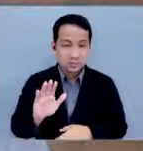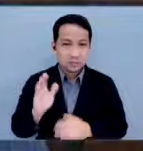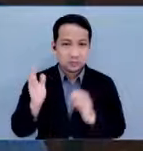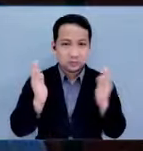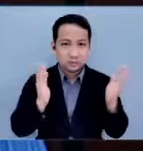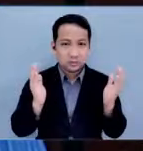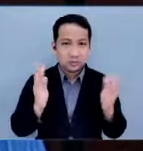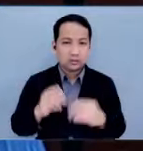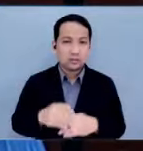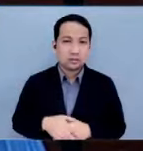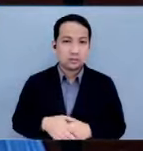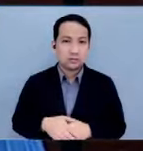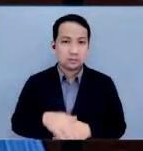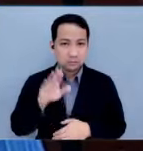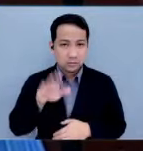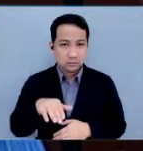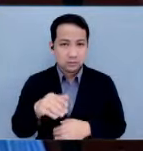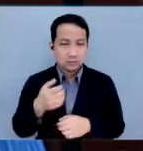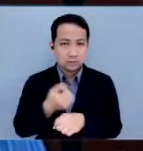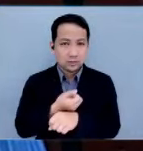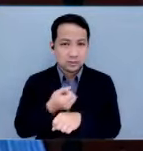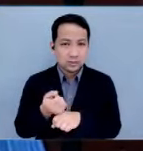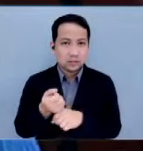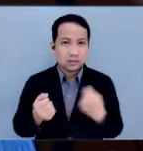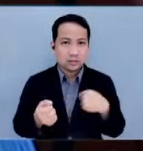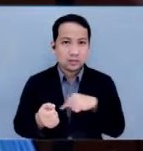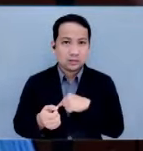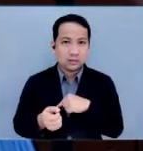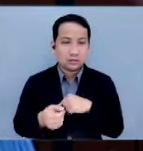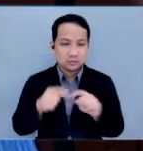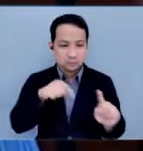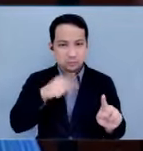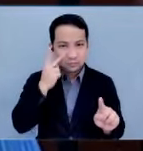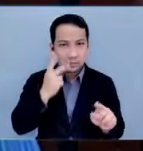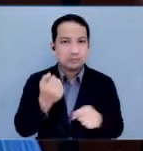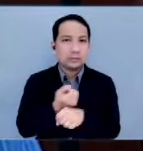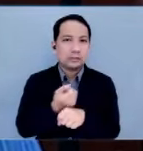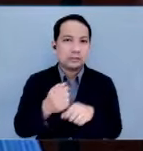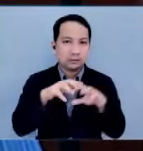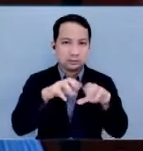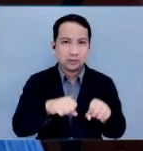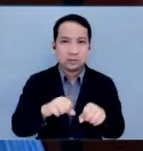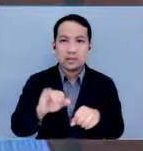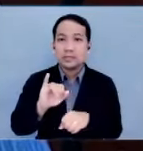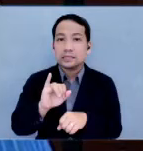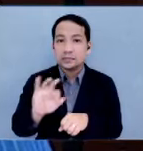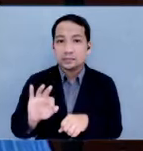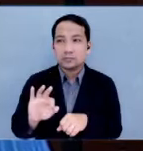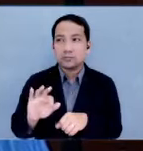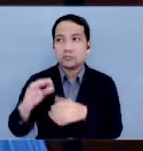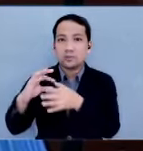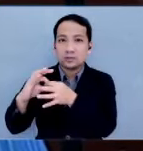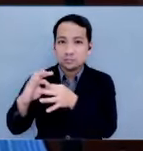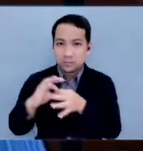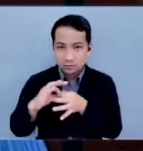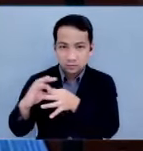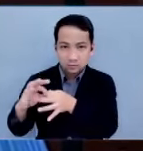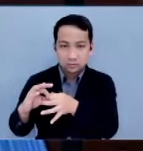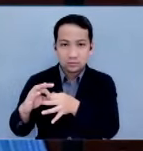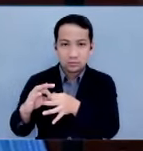nga ay napakahirap na kuan ano, ma-detect unless makipagtulungan yung ating